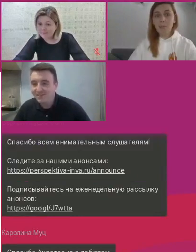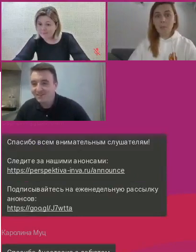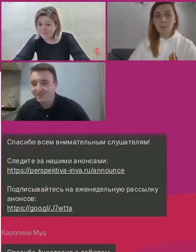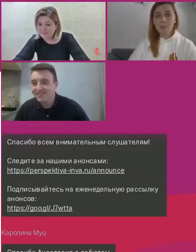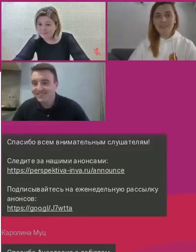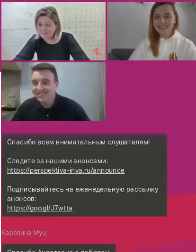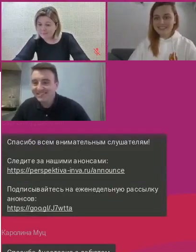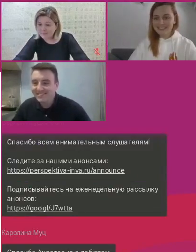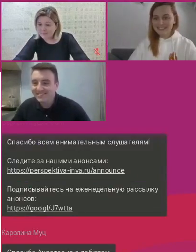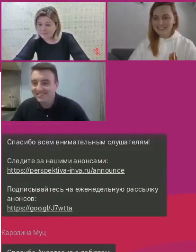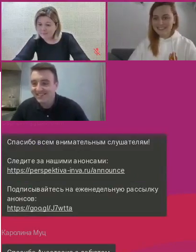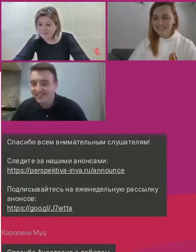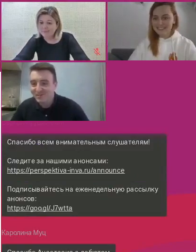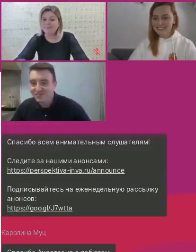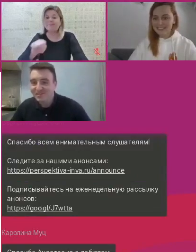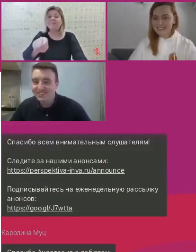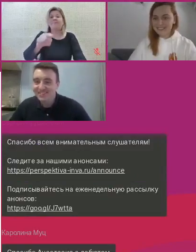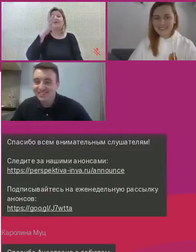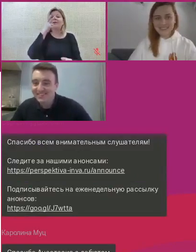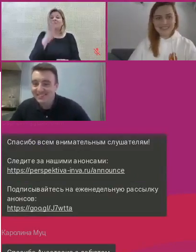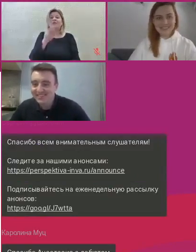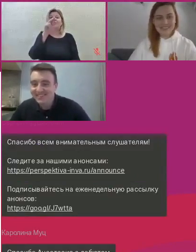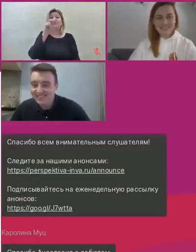перепроверьте на всякий случай. Всякое может